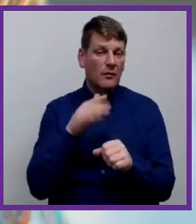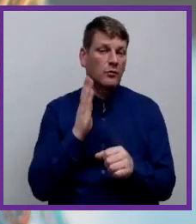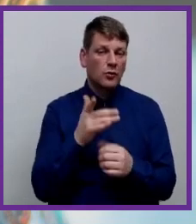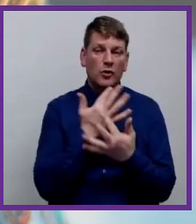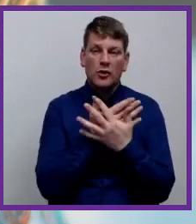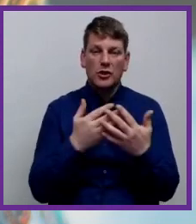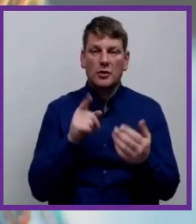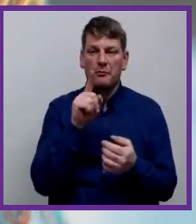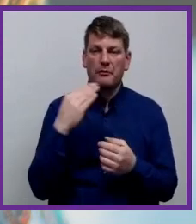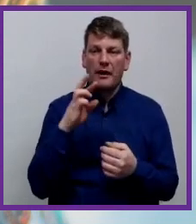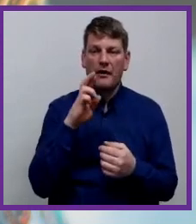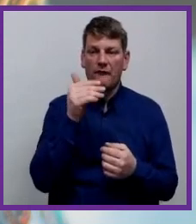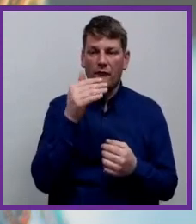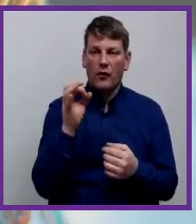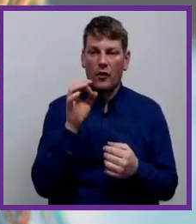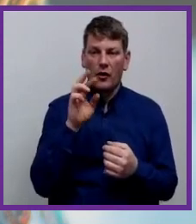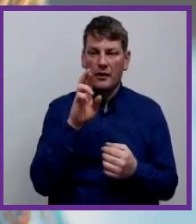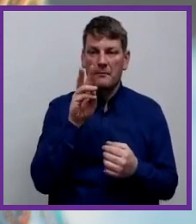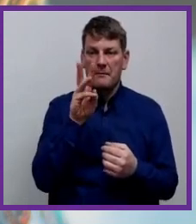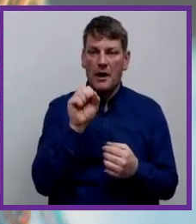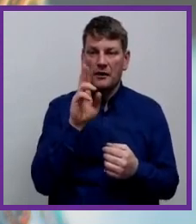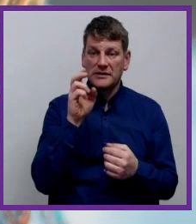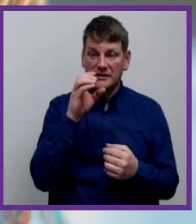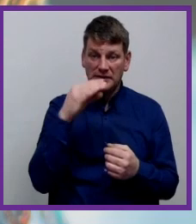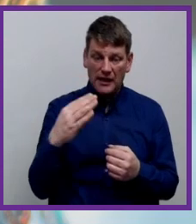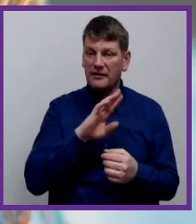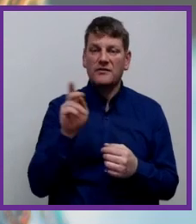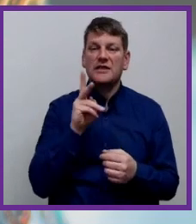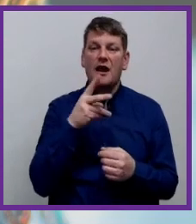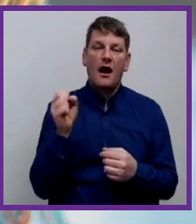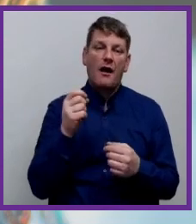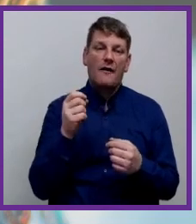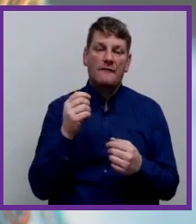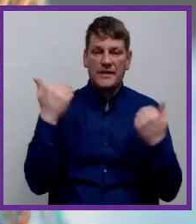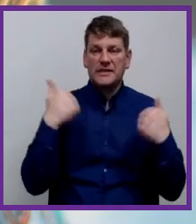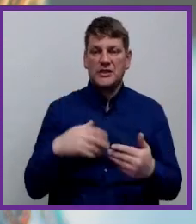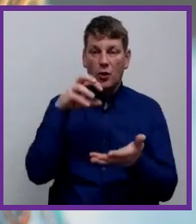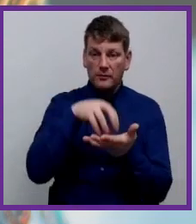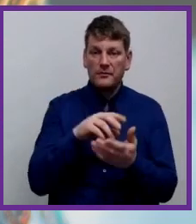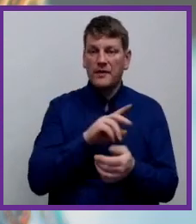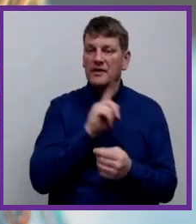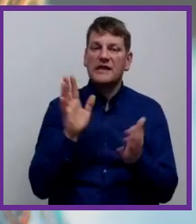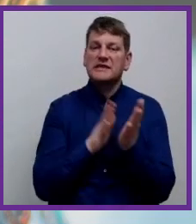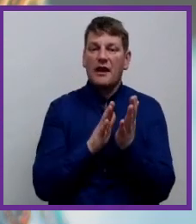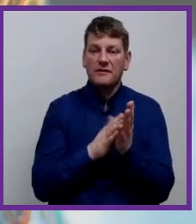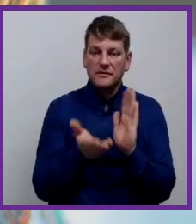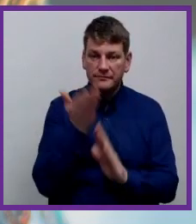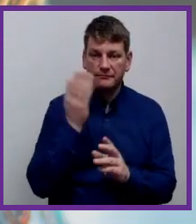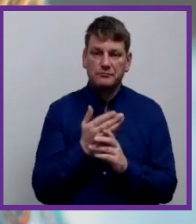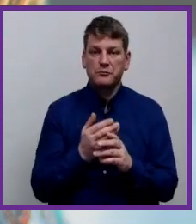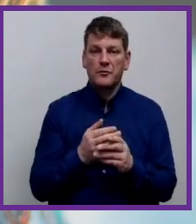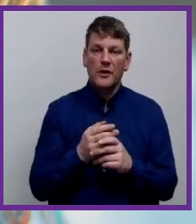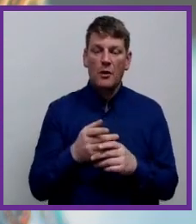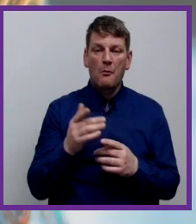dažādu performanšu formā, ne tikai kā fiziski objekti. Var atsaukties uz neslavas celšanu, uz pornogrāfiska